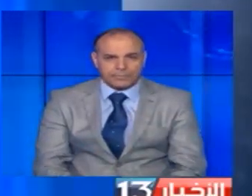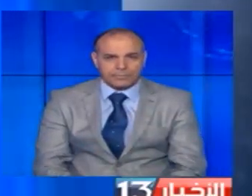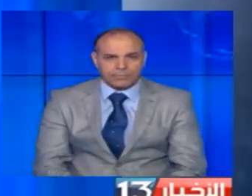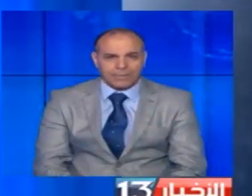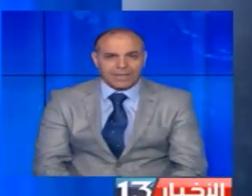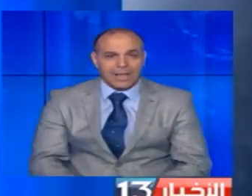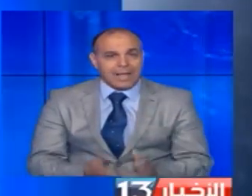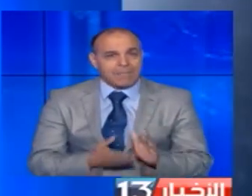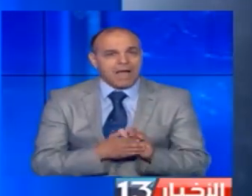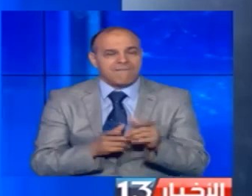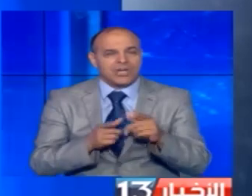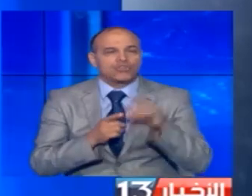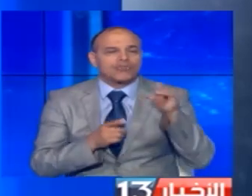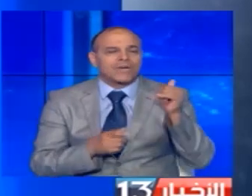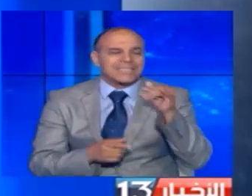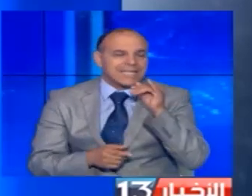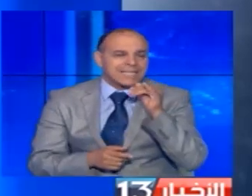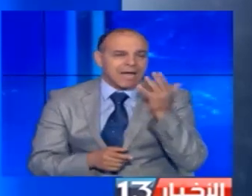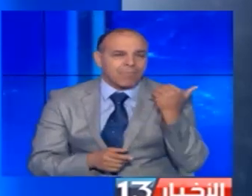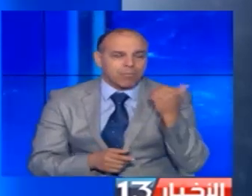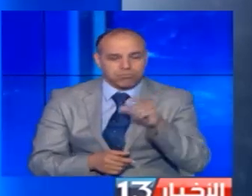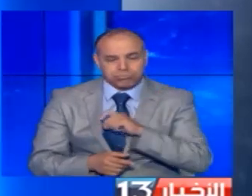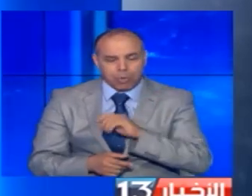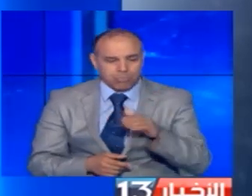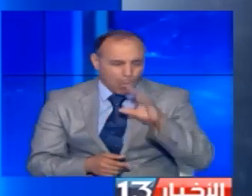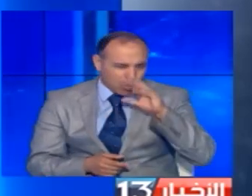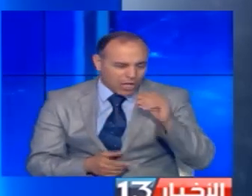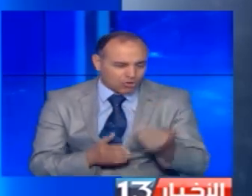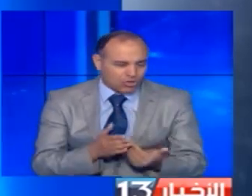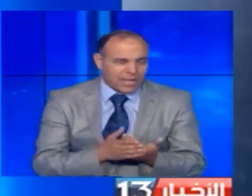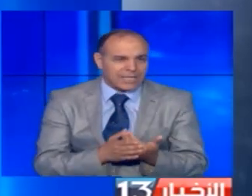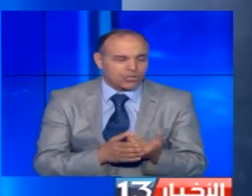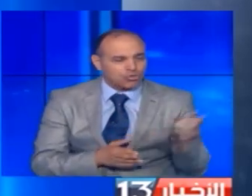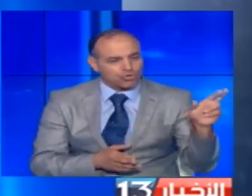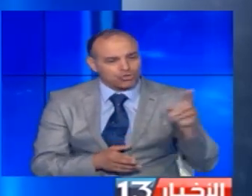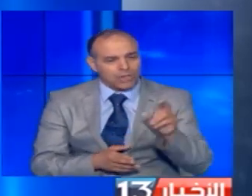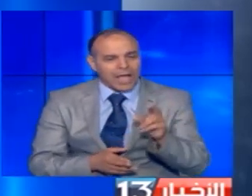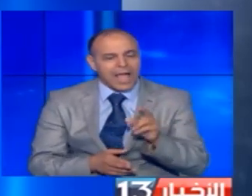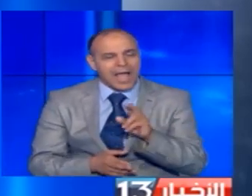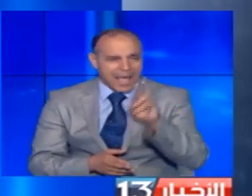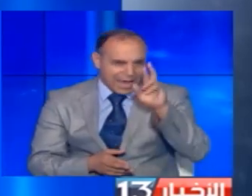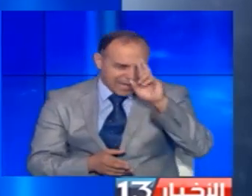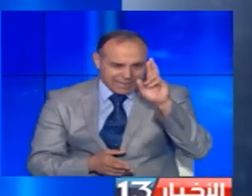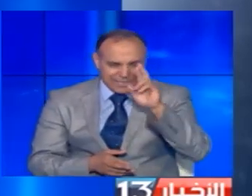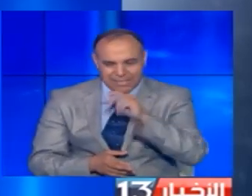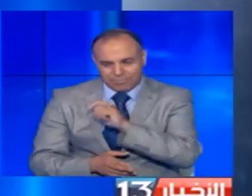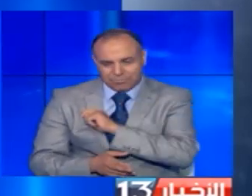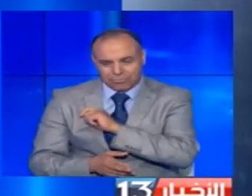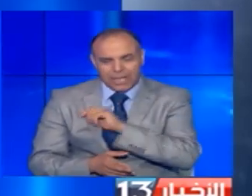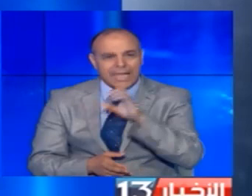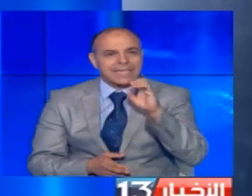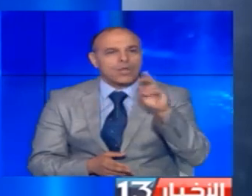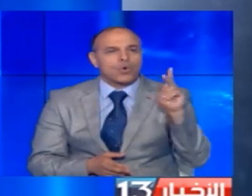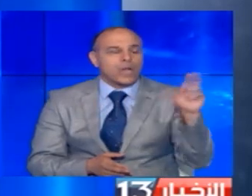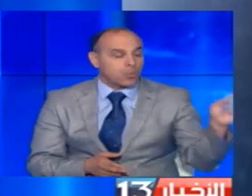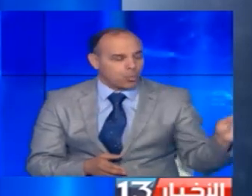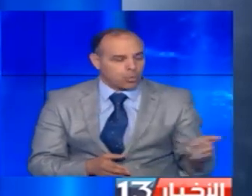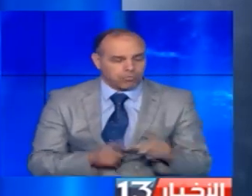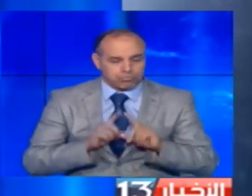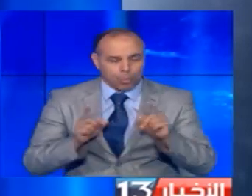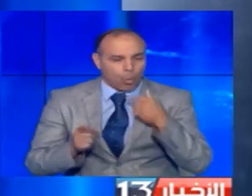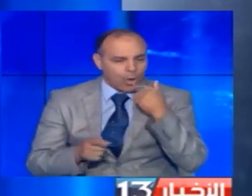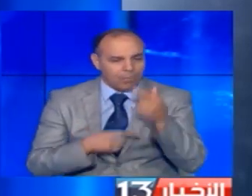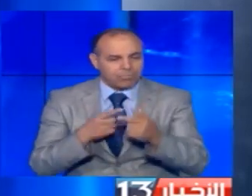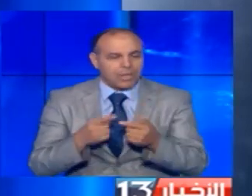فريق الايطاليين الجمعه البرتغاليه الجديده القادم من ريال مدريد كريستيانو رونالدو الى وسائل الاعلام حيث